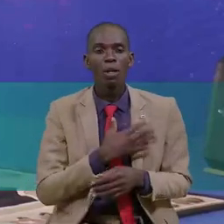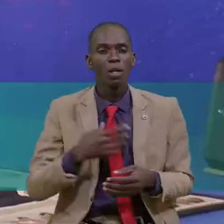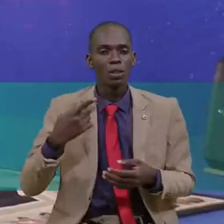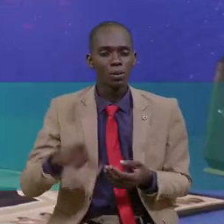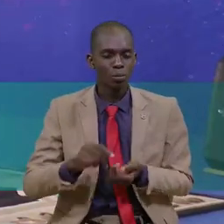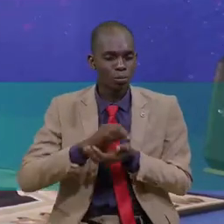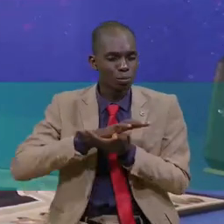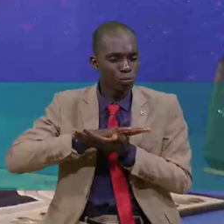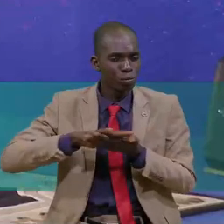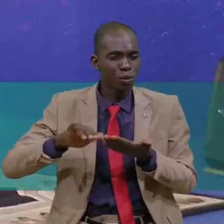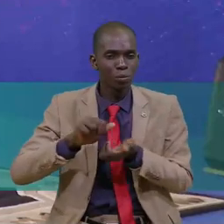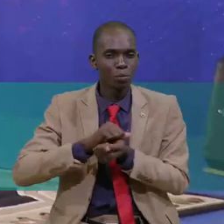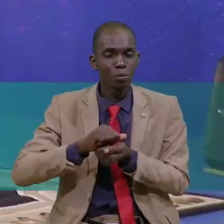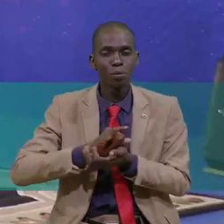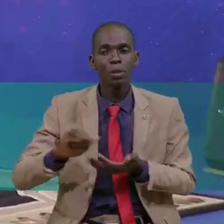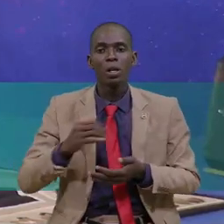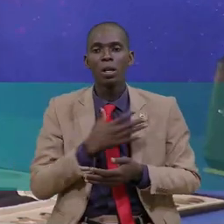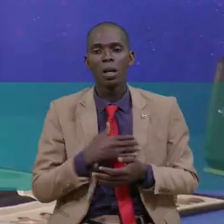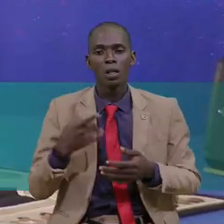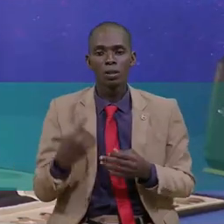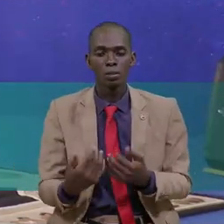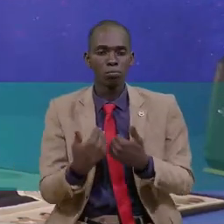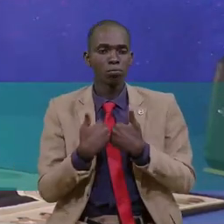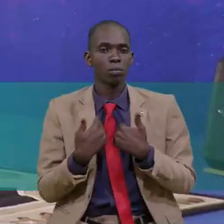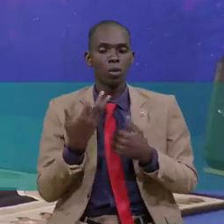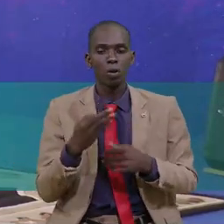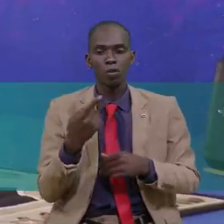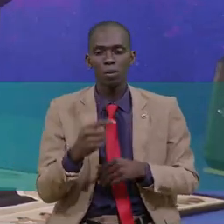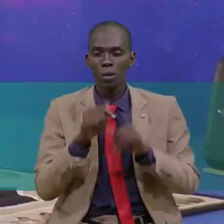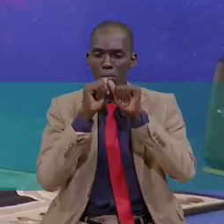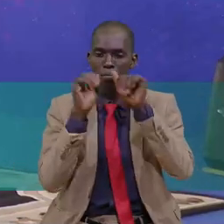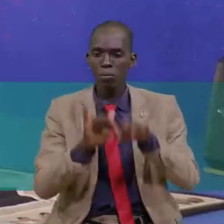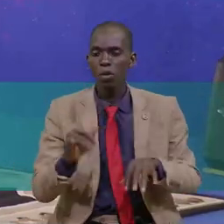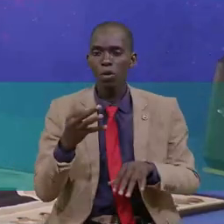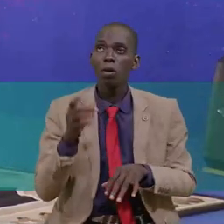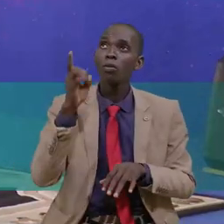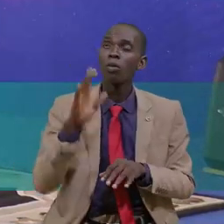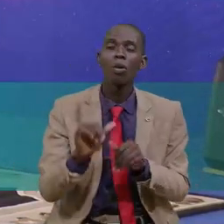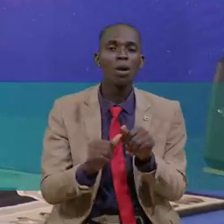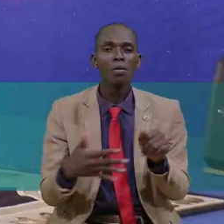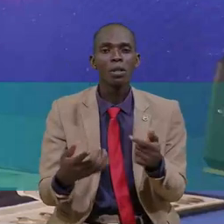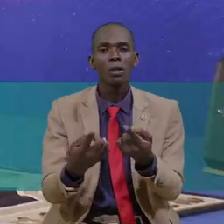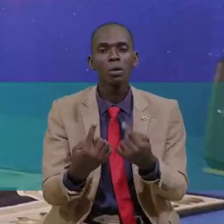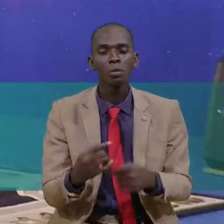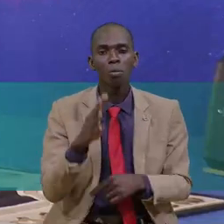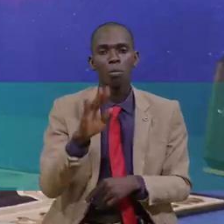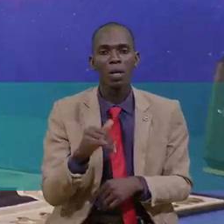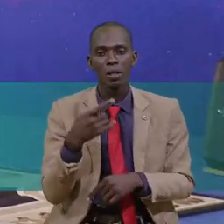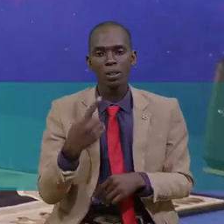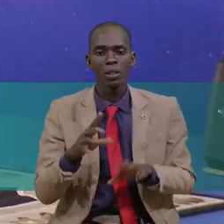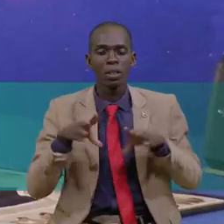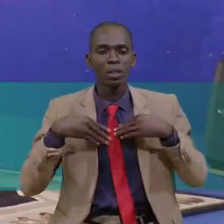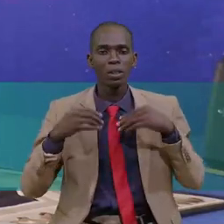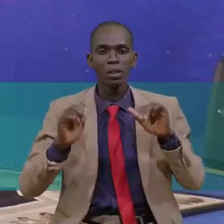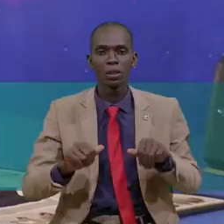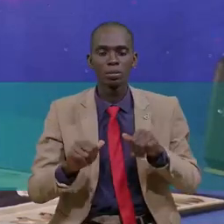la purification, la possession des bénédictions de Dieu, tout vient par